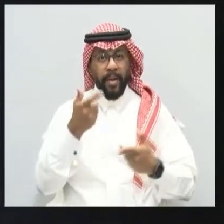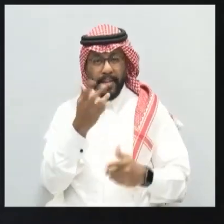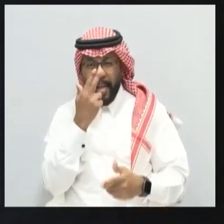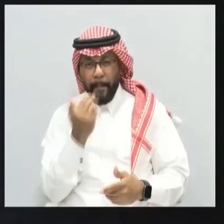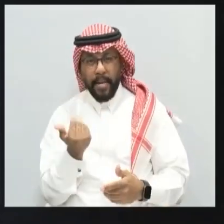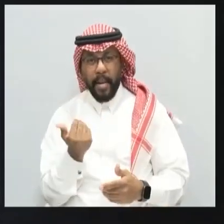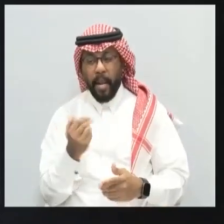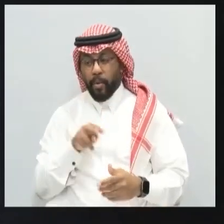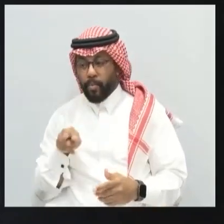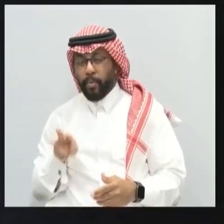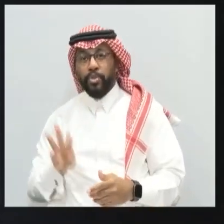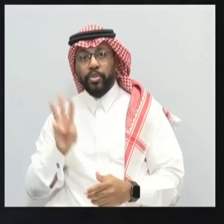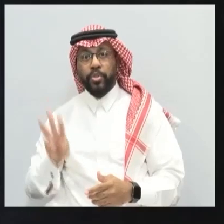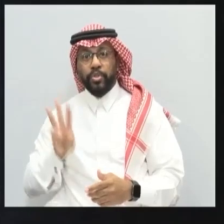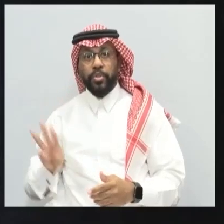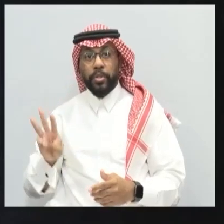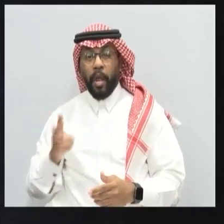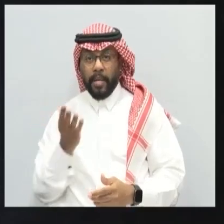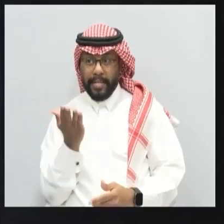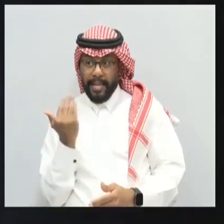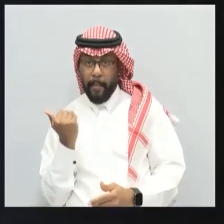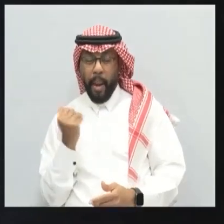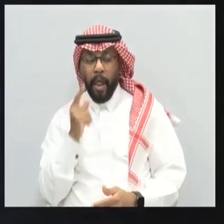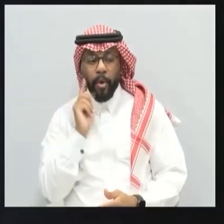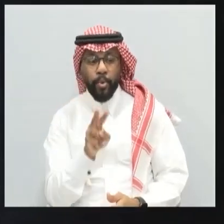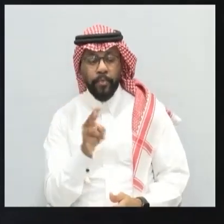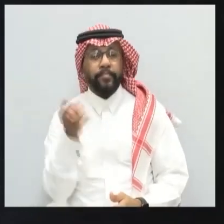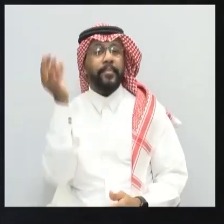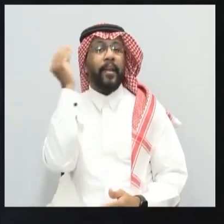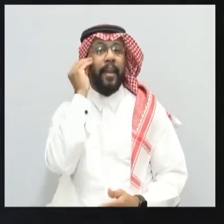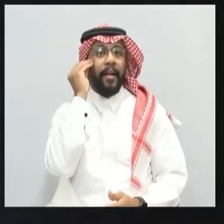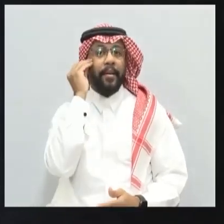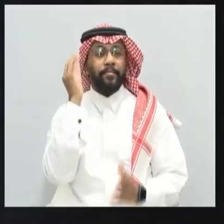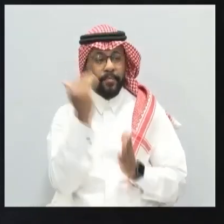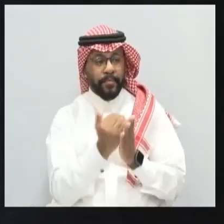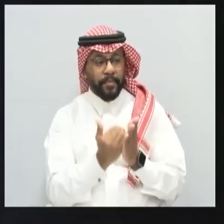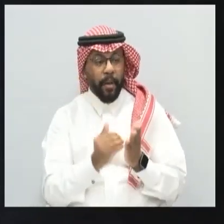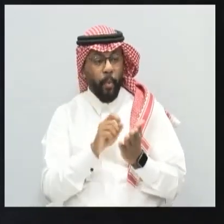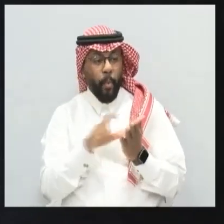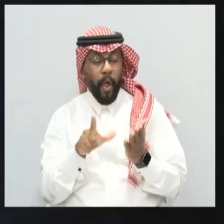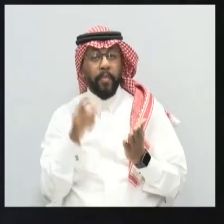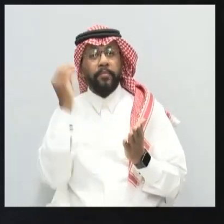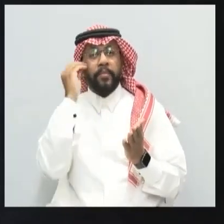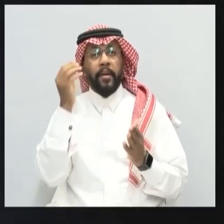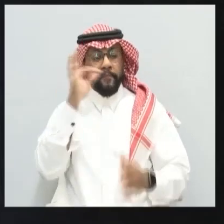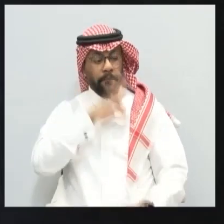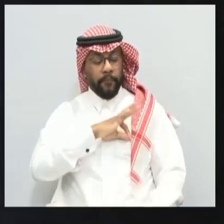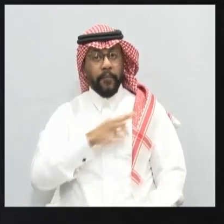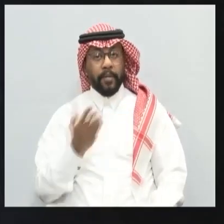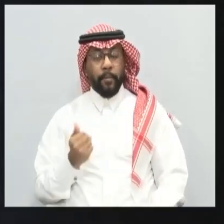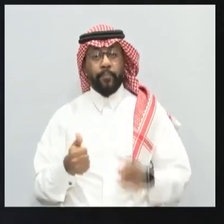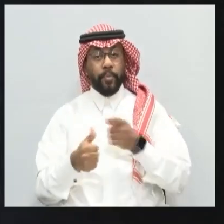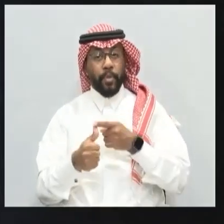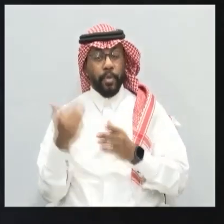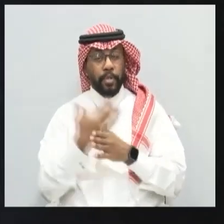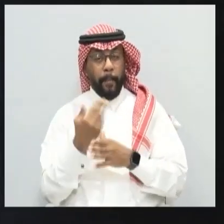الجهه وتتعرف على تفاصيل كامله في قبل الدخول الوظيفه ا يفيد كذلك في سببين السبب